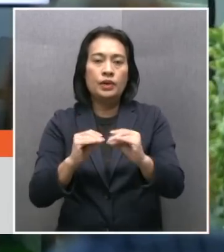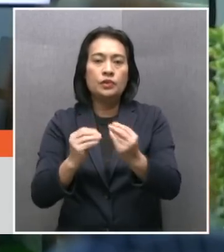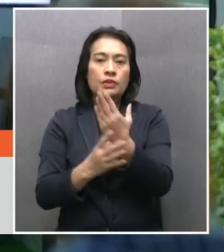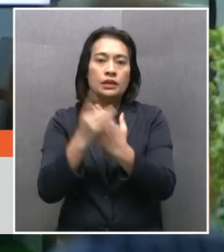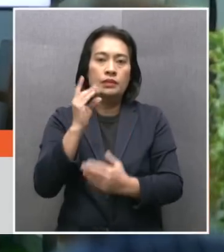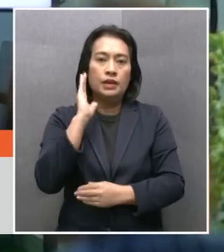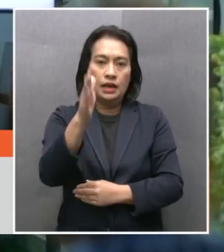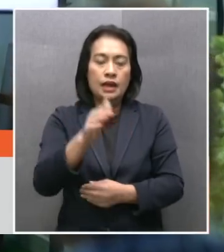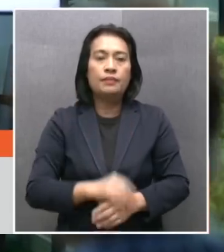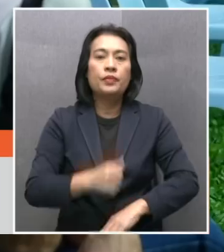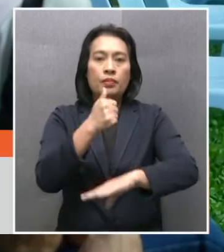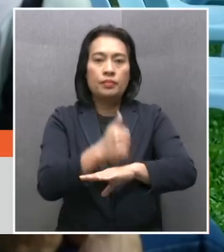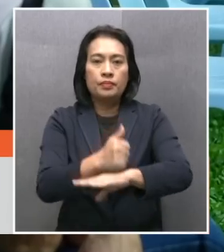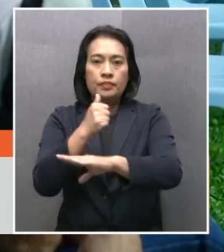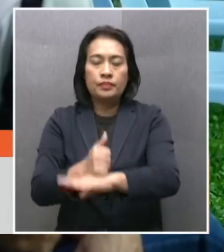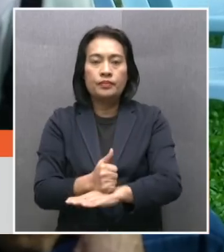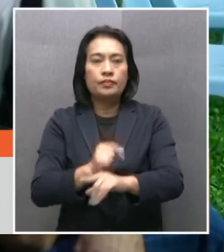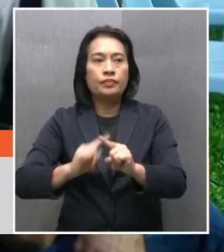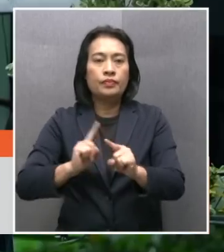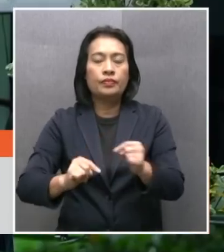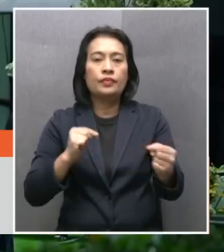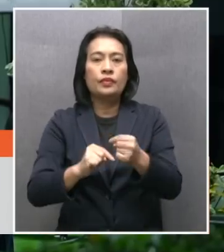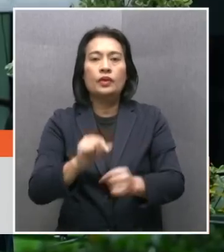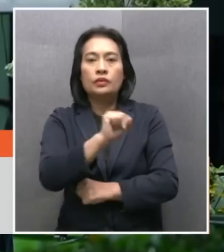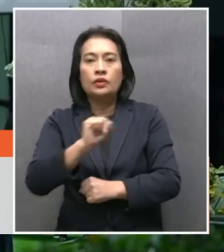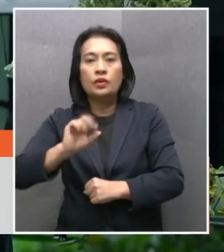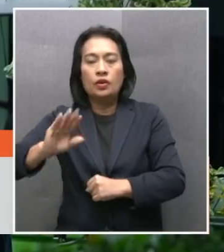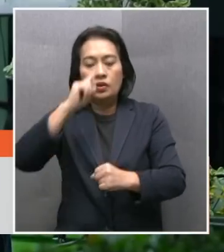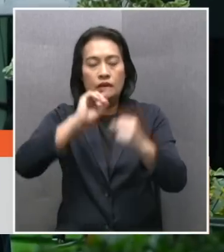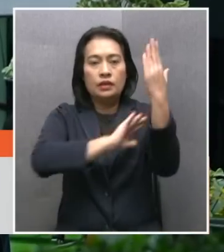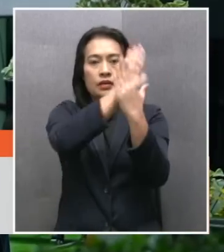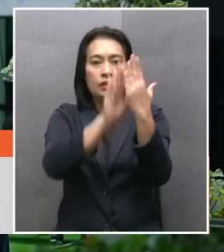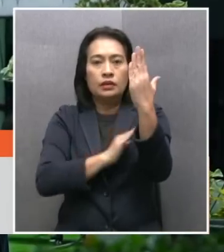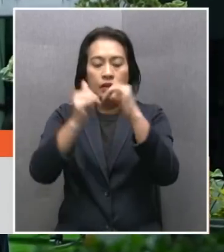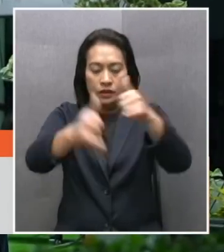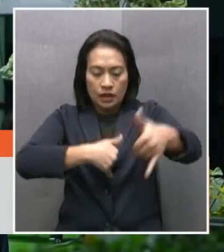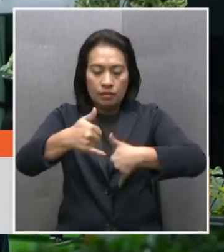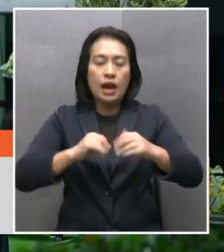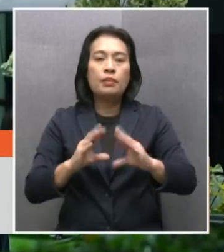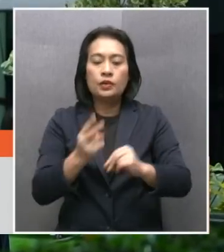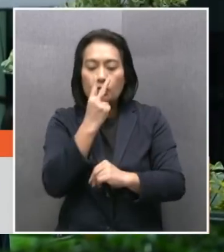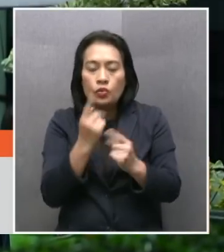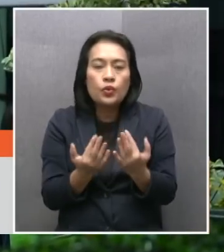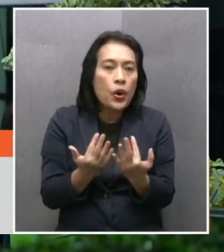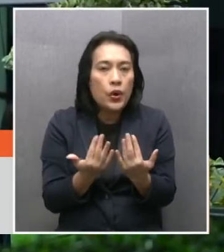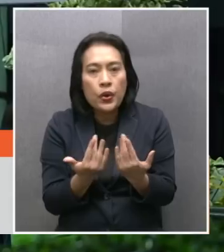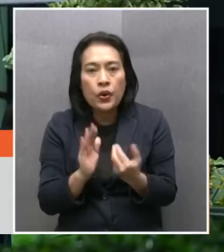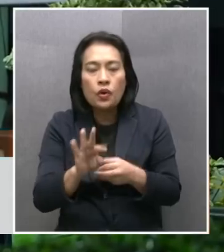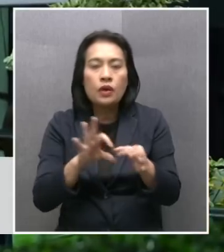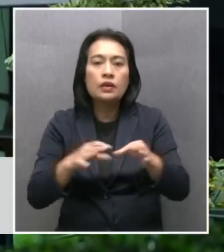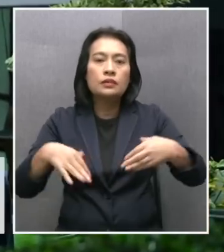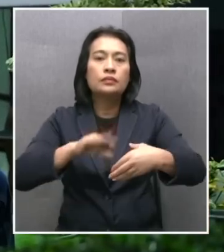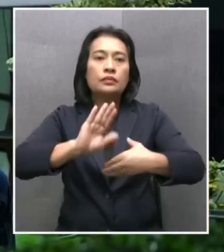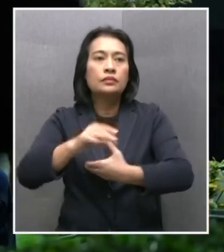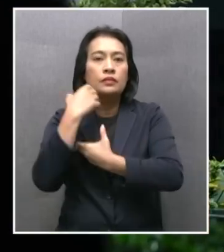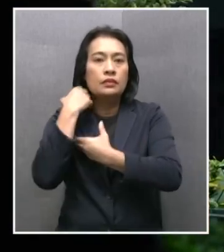รวมทั้งแกนนำแล้วก็สมาชิกพรรคทั่วประเทศเนี่ยก็จะได้มาร่วมประชุมกันนั่นเองเดี๋ยวรอติดตามท่าทีอย่างเป็นทางการของ